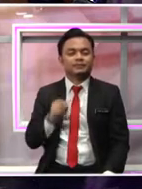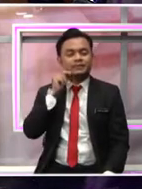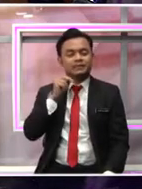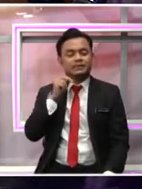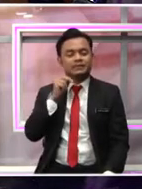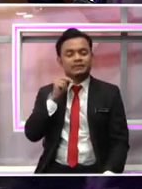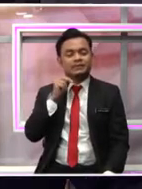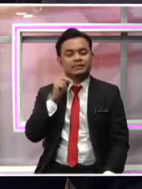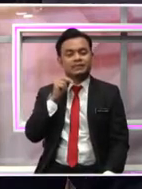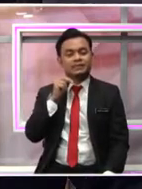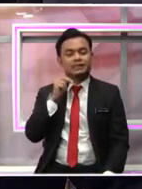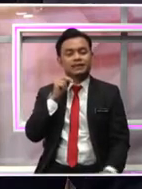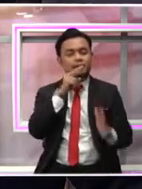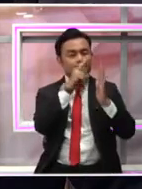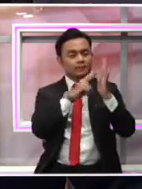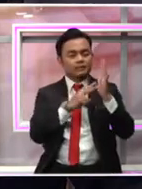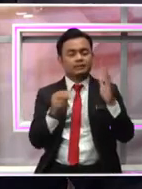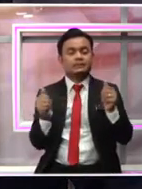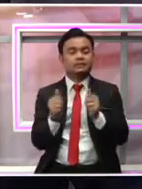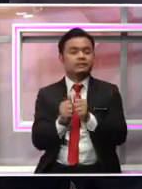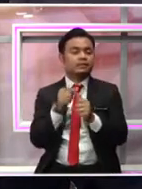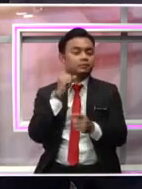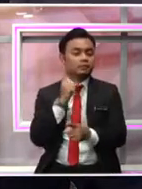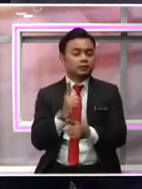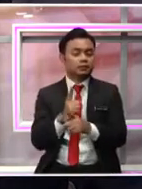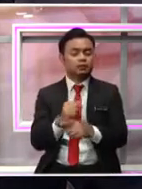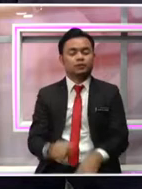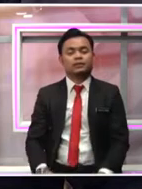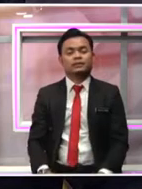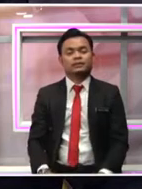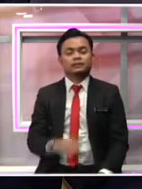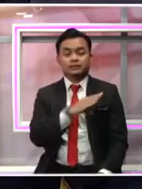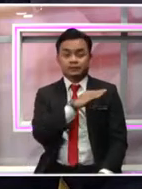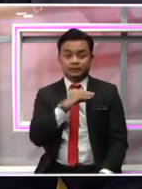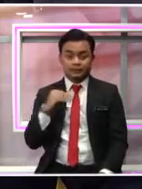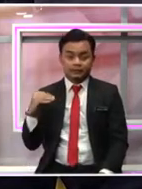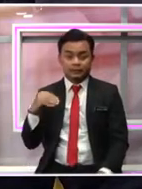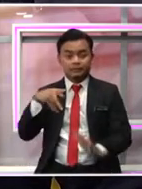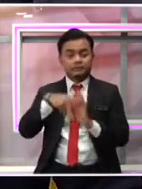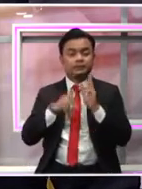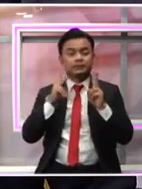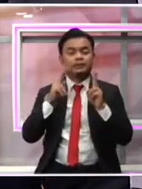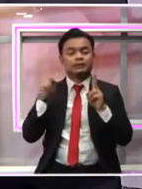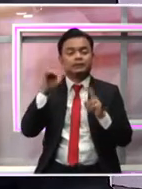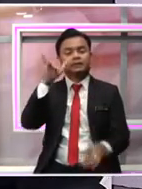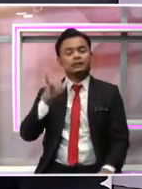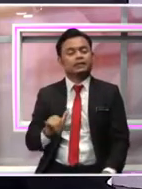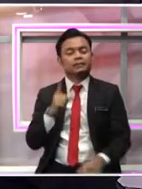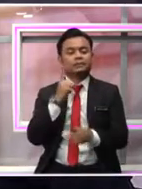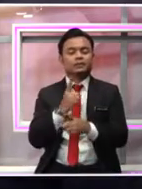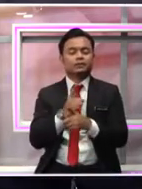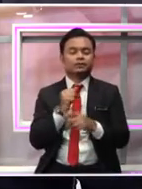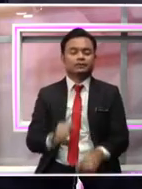baik bisa menggunakan ayat yang betul dan bisa menggunakan perkataan yang betul jadi